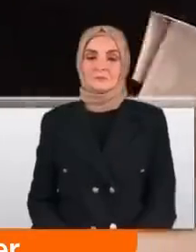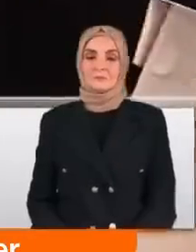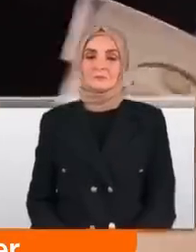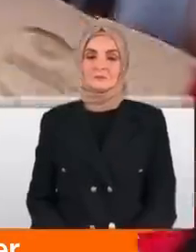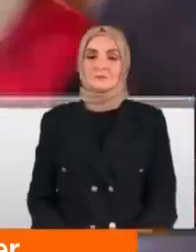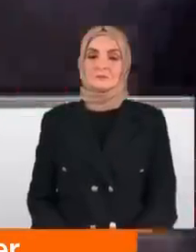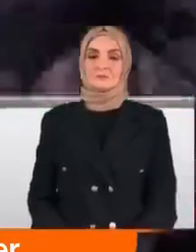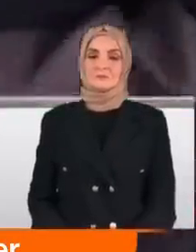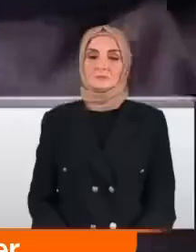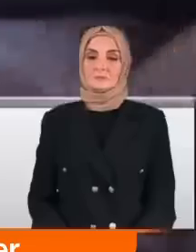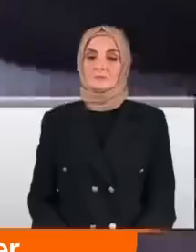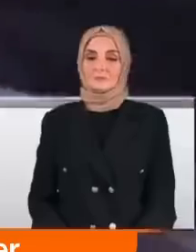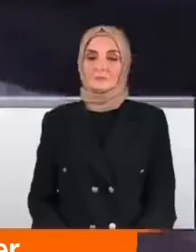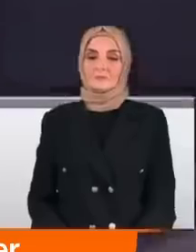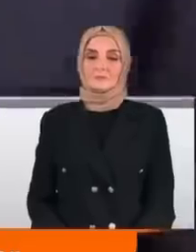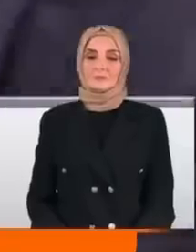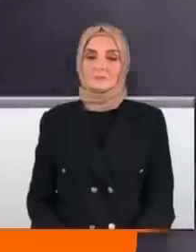üretiliyor.